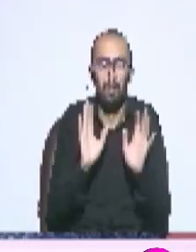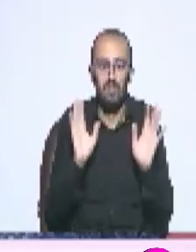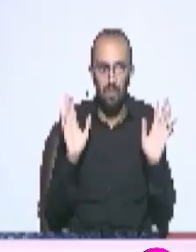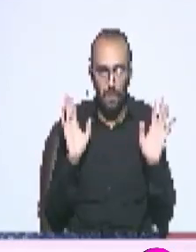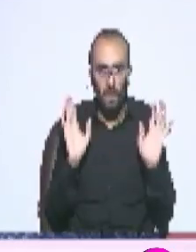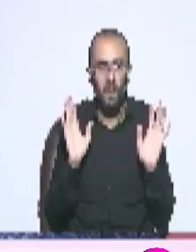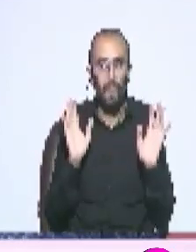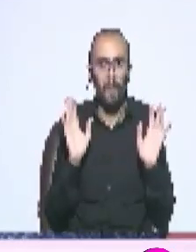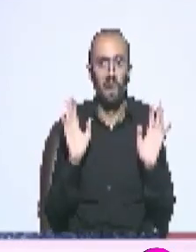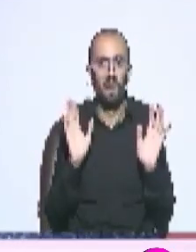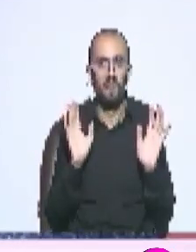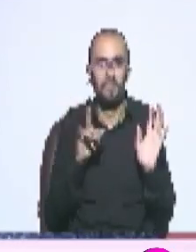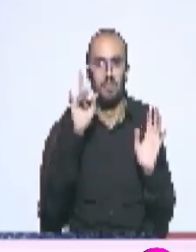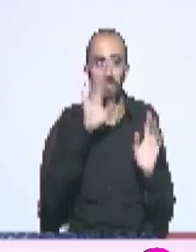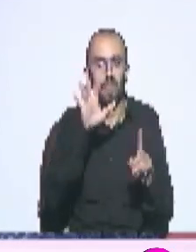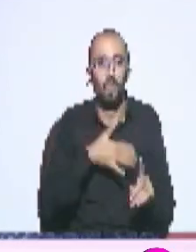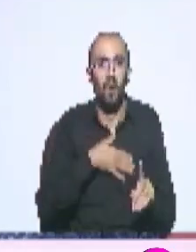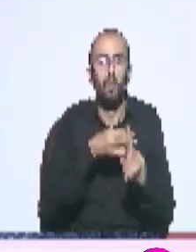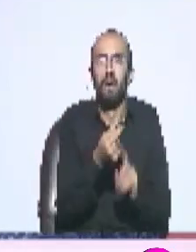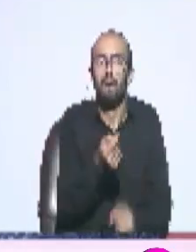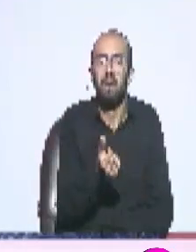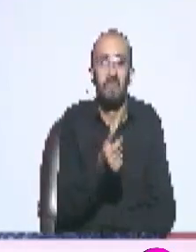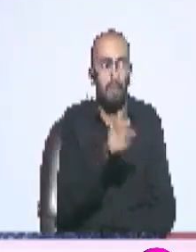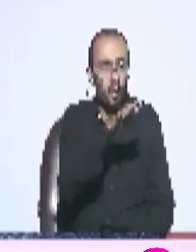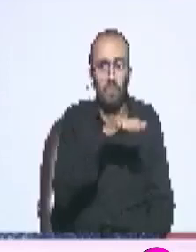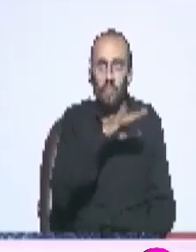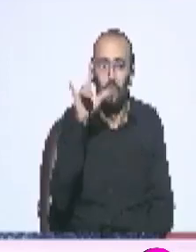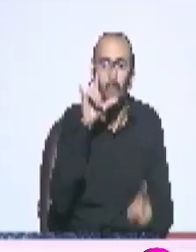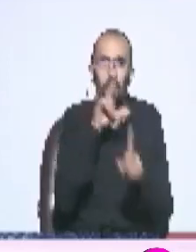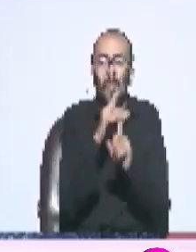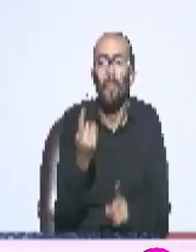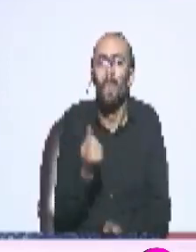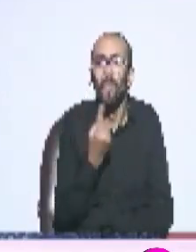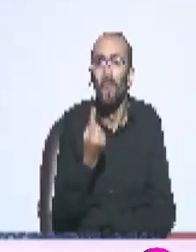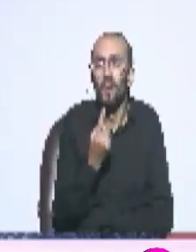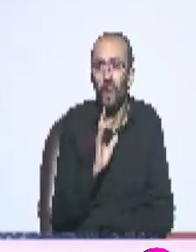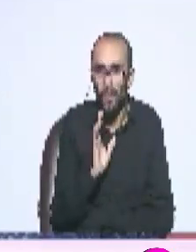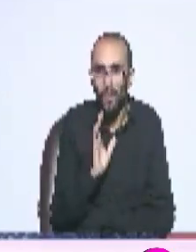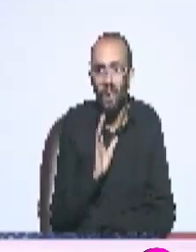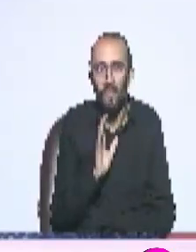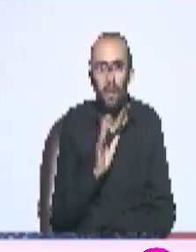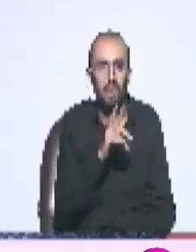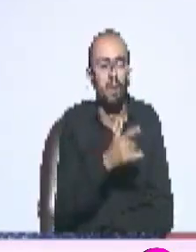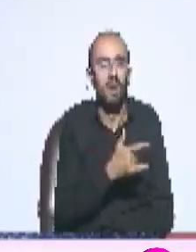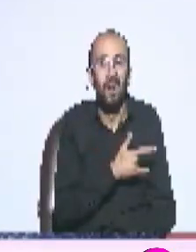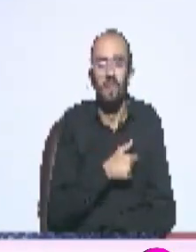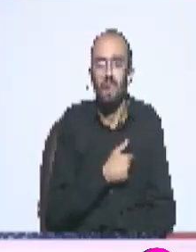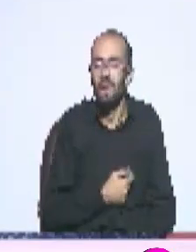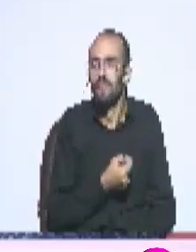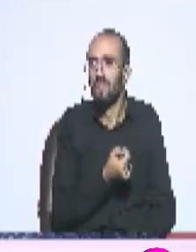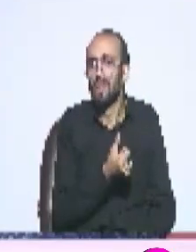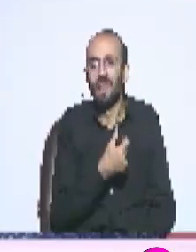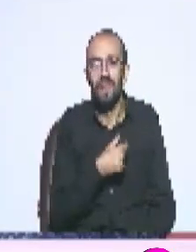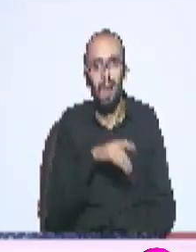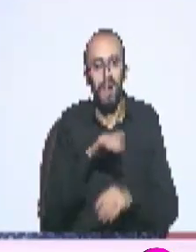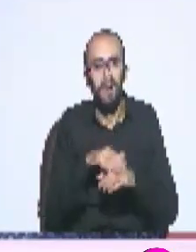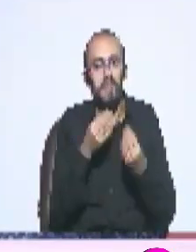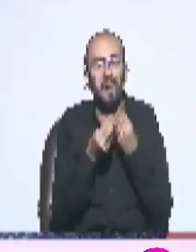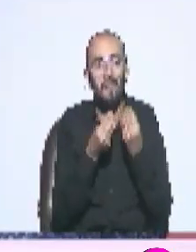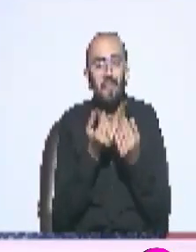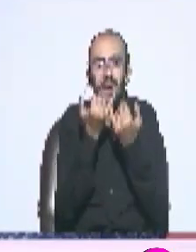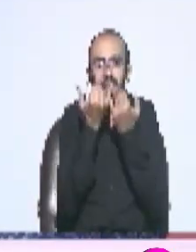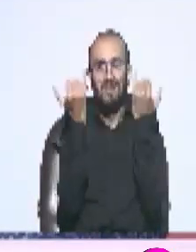يعني في ناس بتلاقيها ناس حبوبه بيتواجد في اي مكان بيقولوا عليهم بيخشوا القلب على طول القاعده بتاعتهم